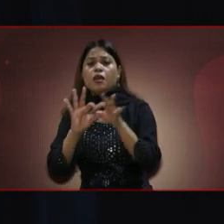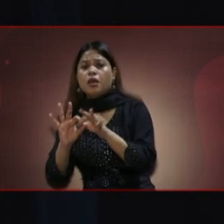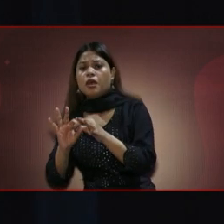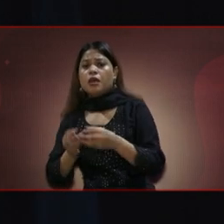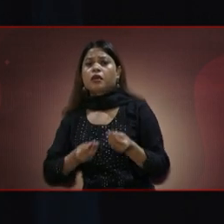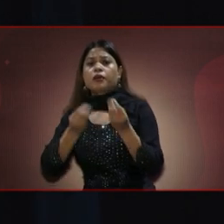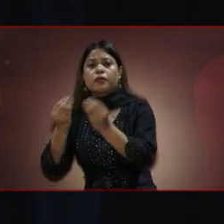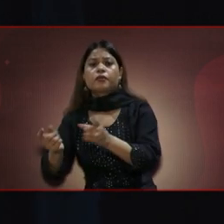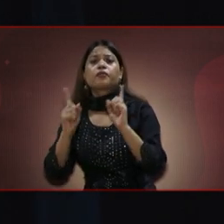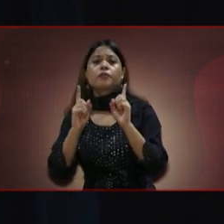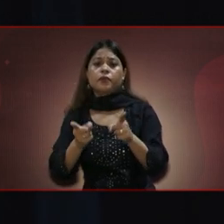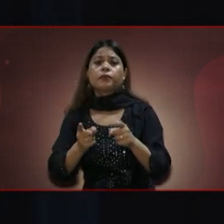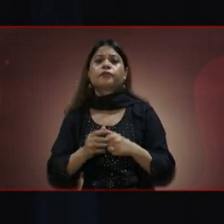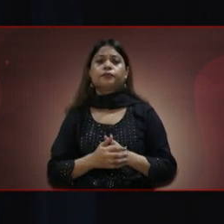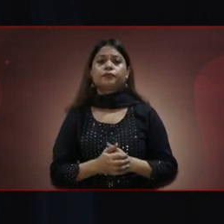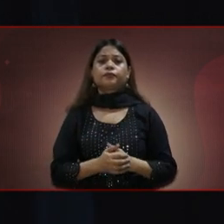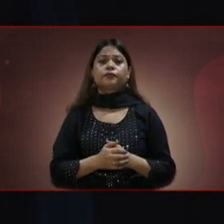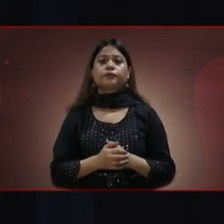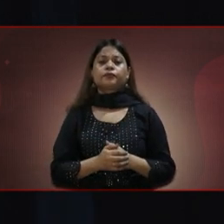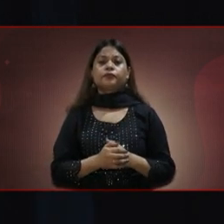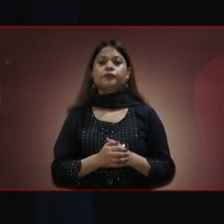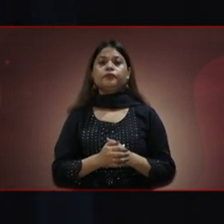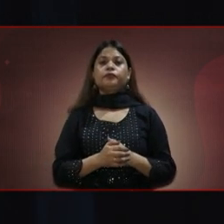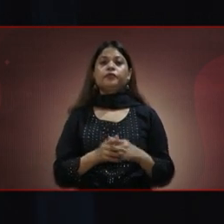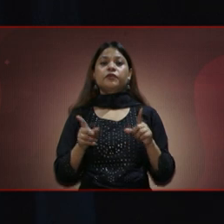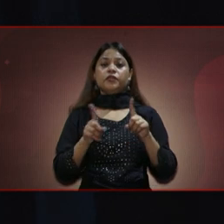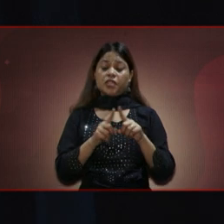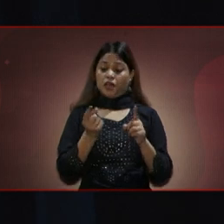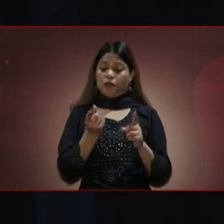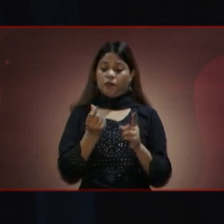देनी है। ये करते करते अफोर्डेबिलिटी,